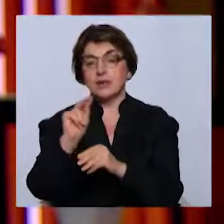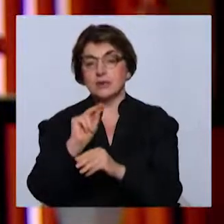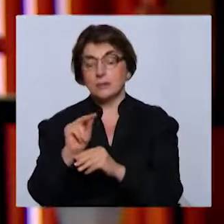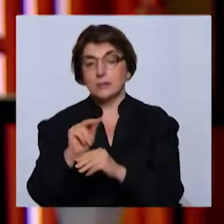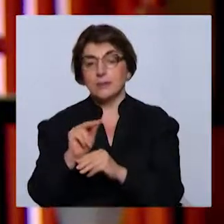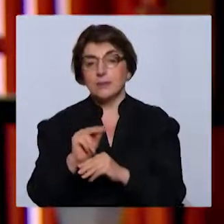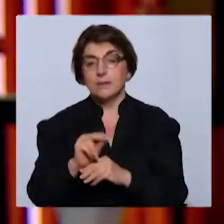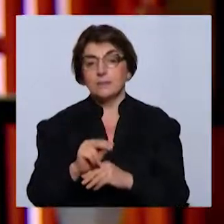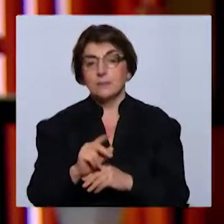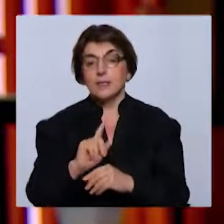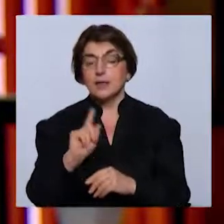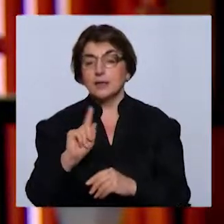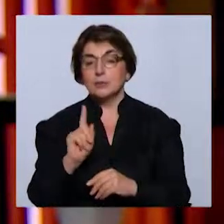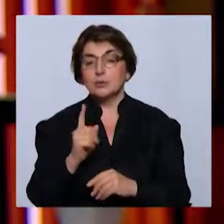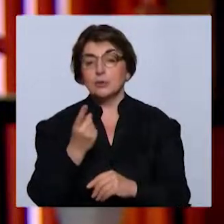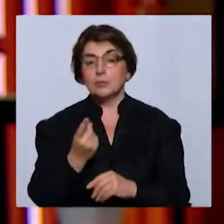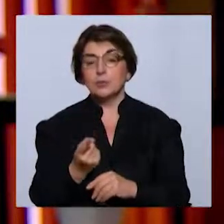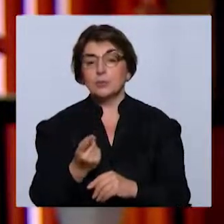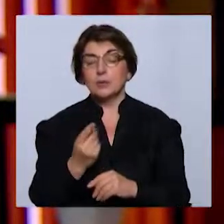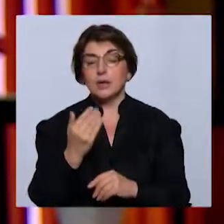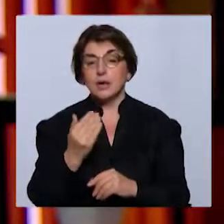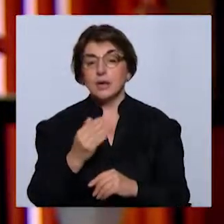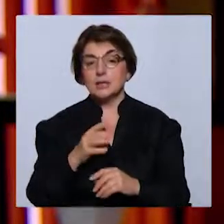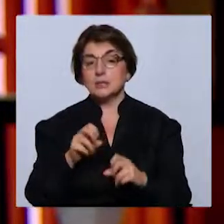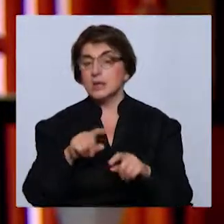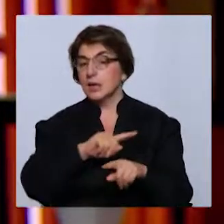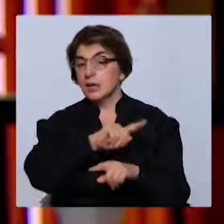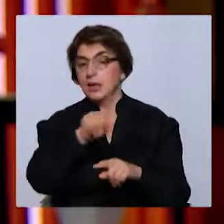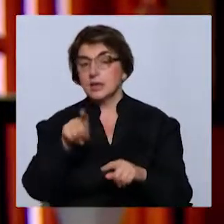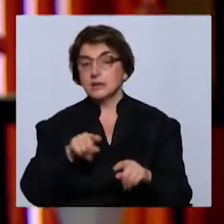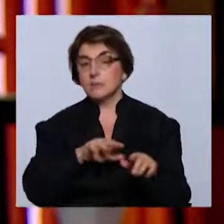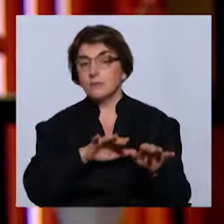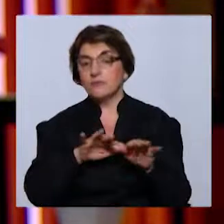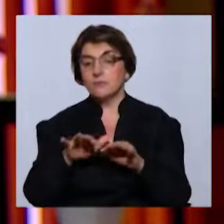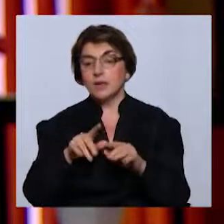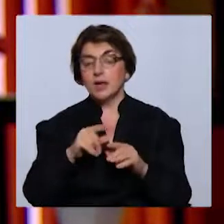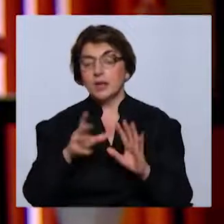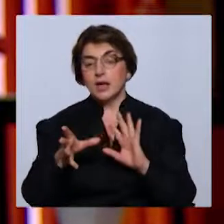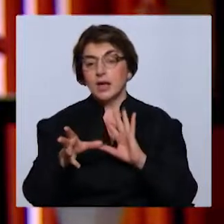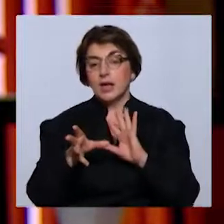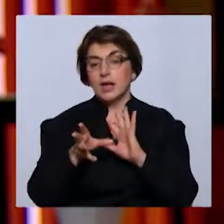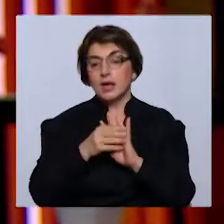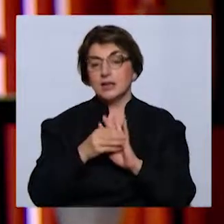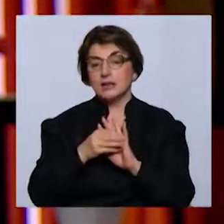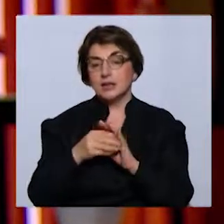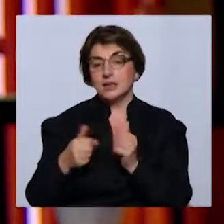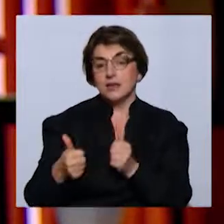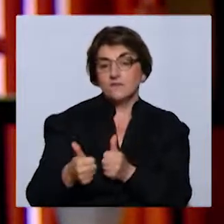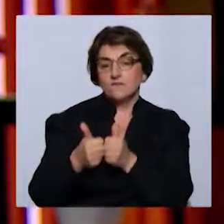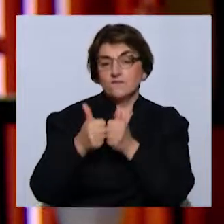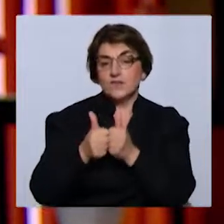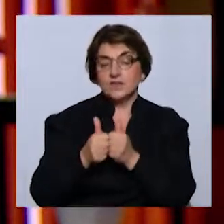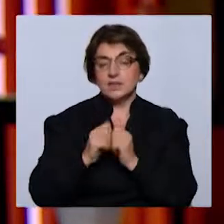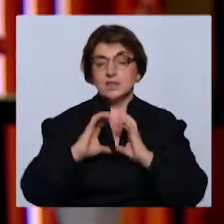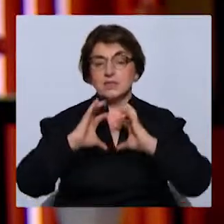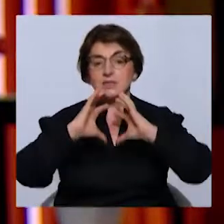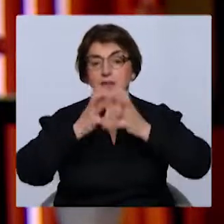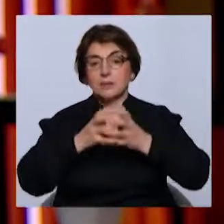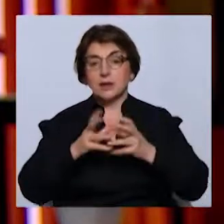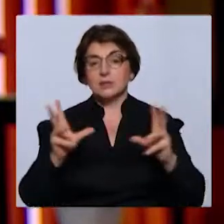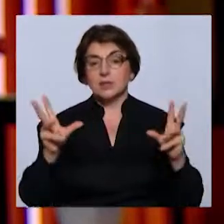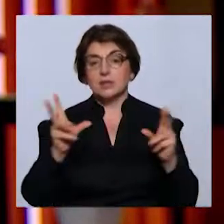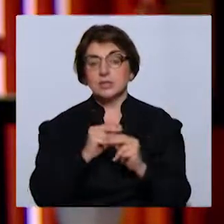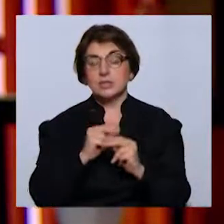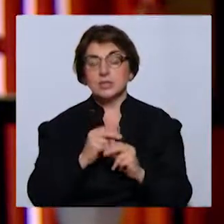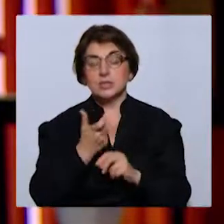სწავლება. იმიტომ რომ აი ეს პროცესი, რასაც ქვია ერთად დგომა სამყაროს გადარჩენისათვის, ძალიან